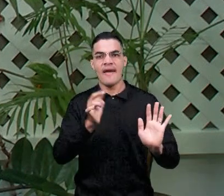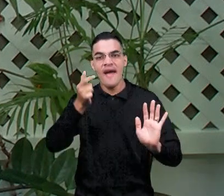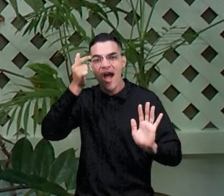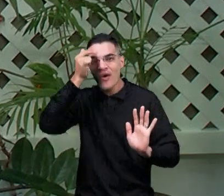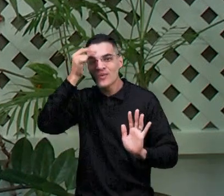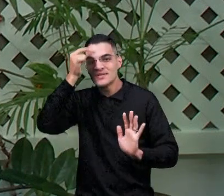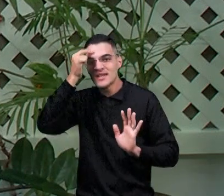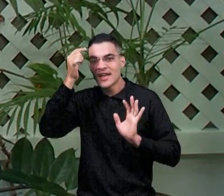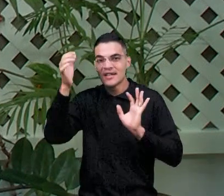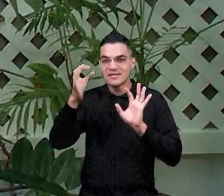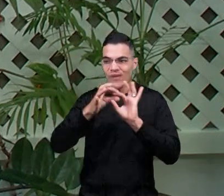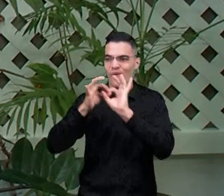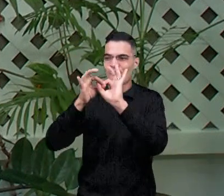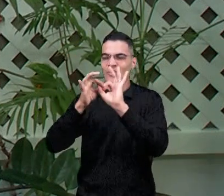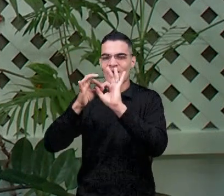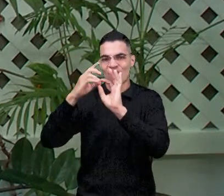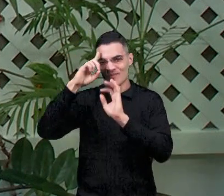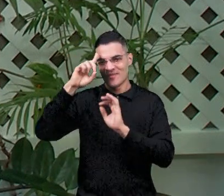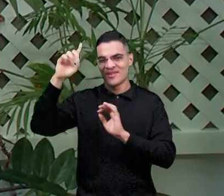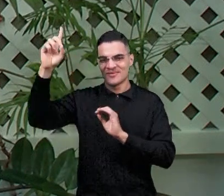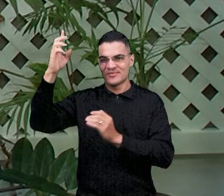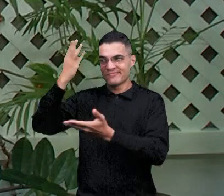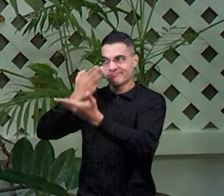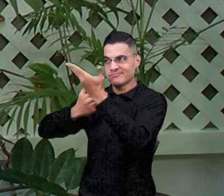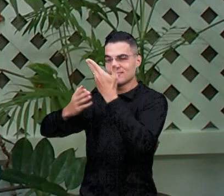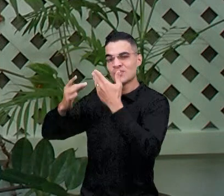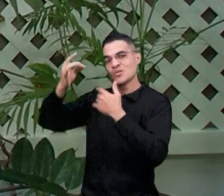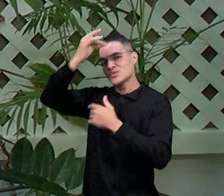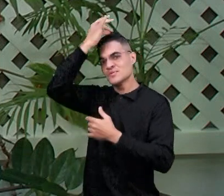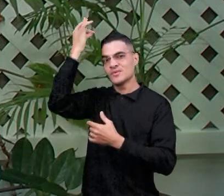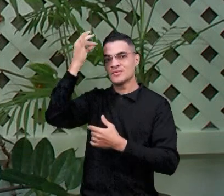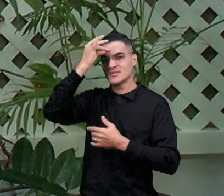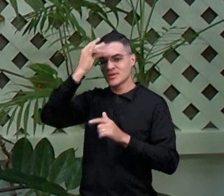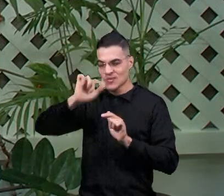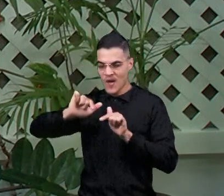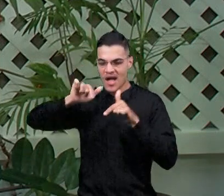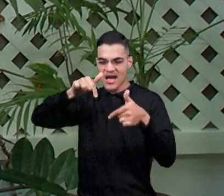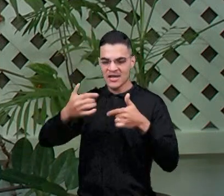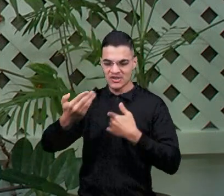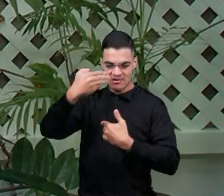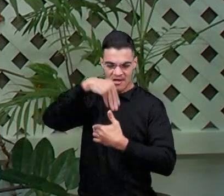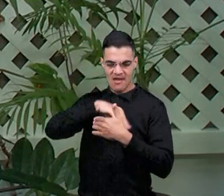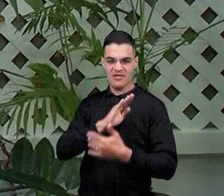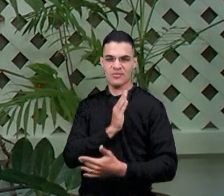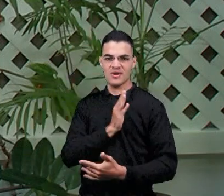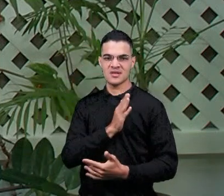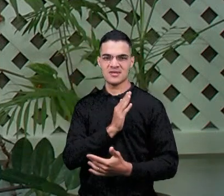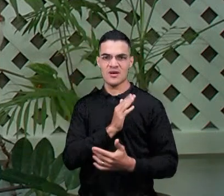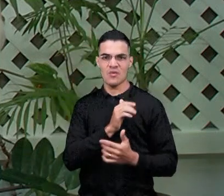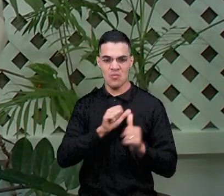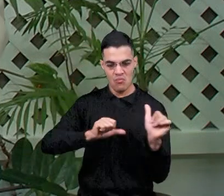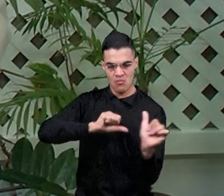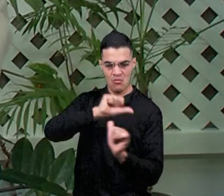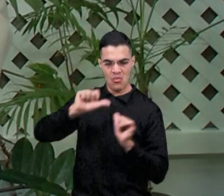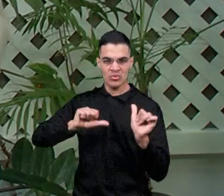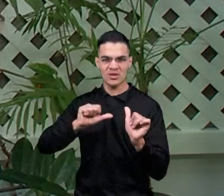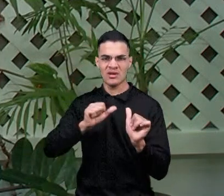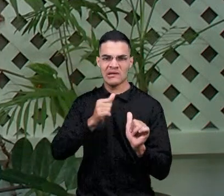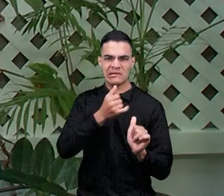le Saint-Esprit vient, entre dans notre cœur, transforme, enlève la tristesse et met la joie,